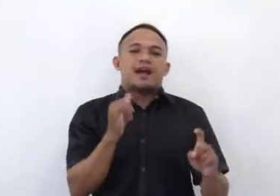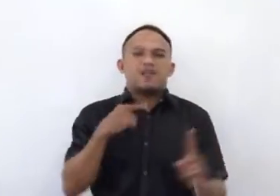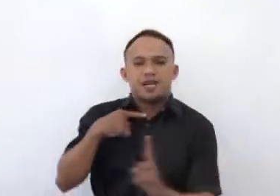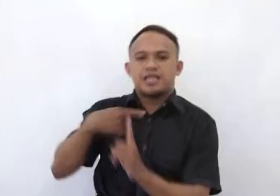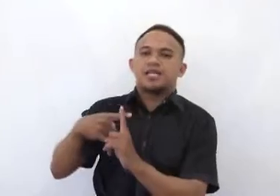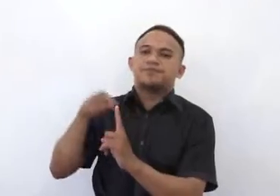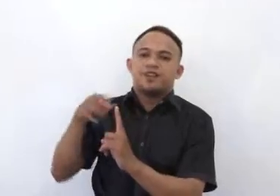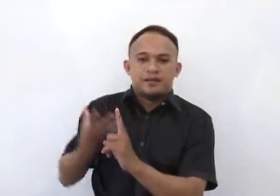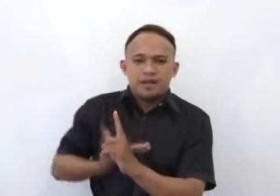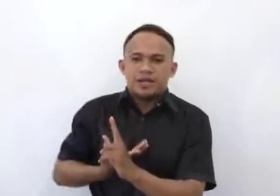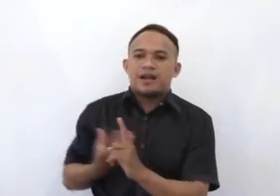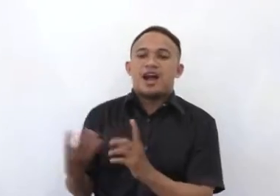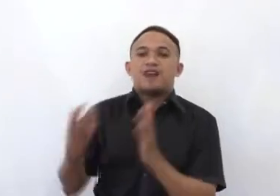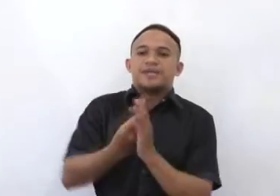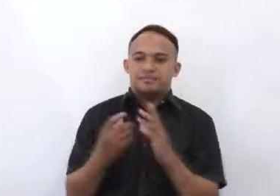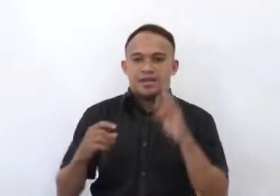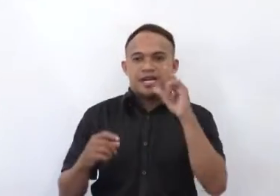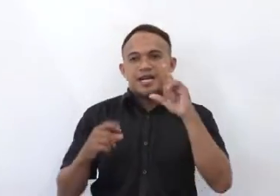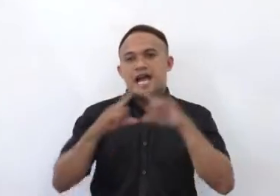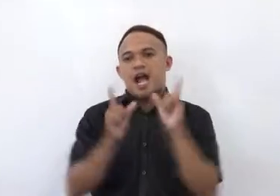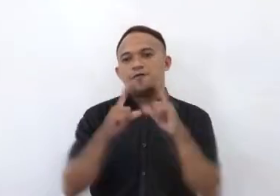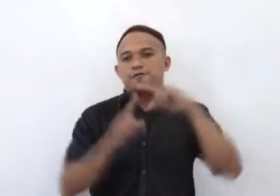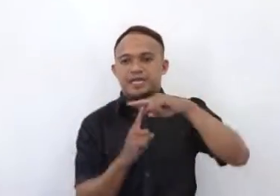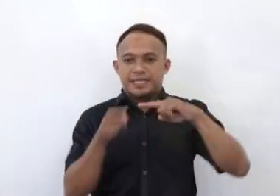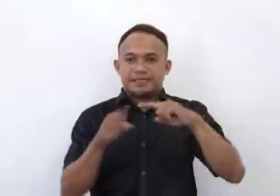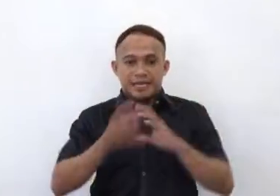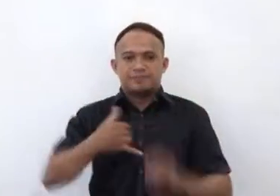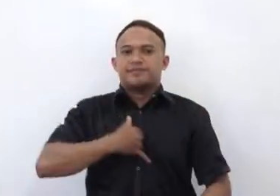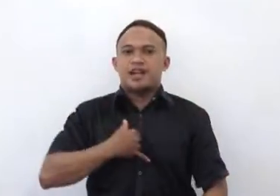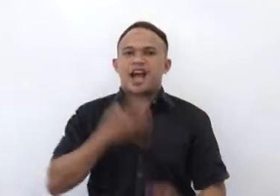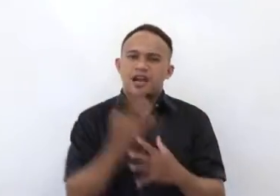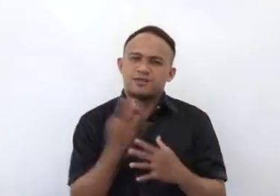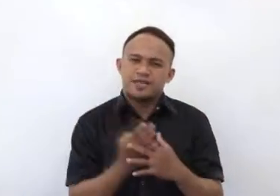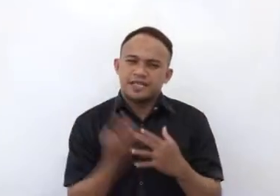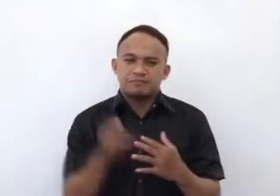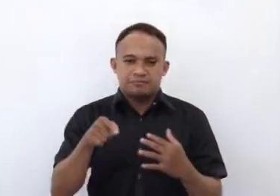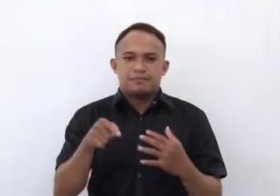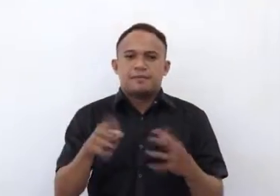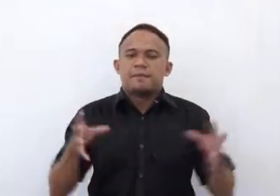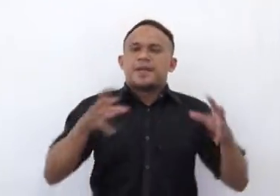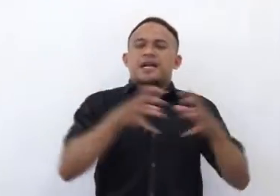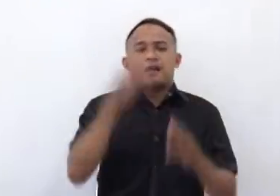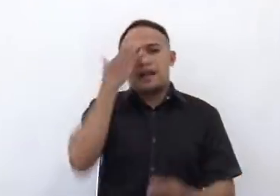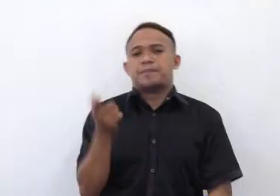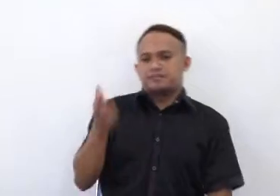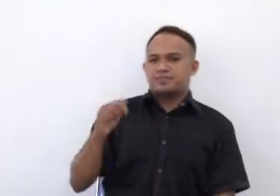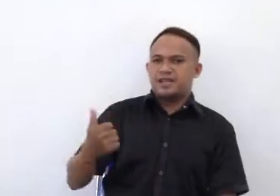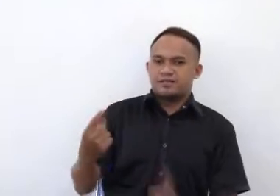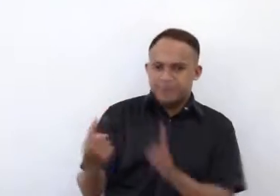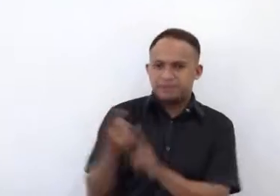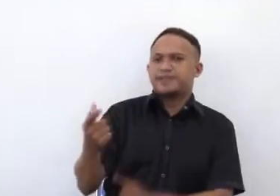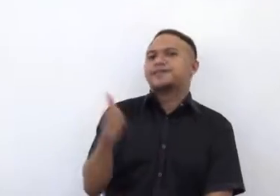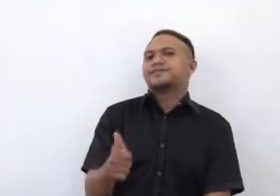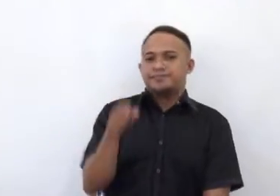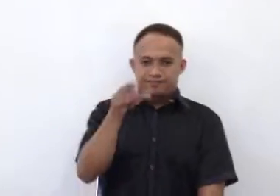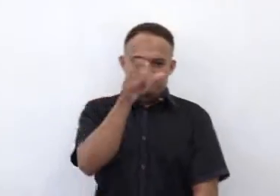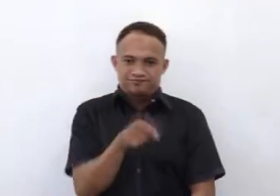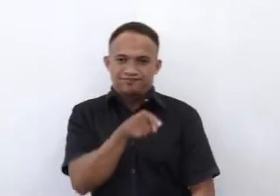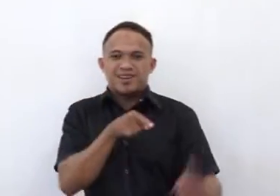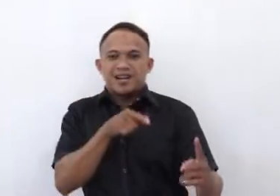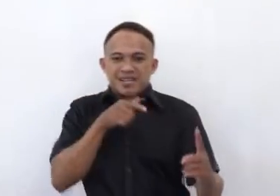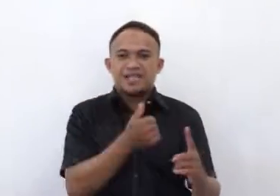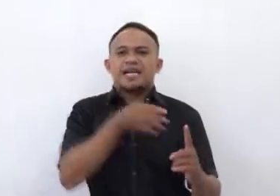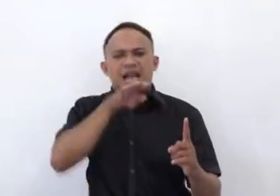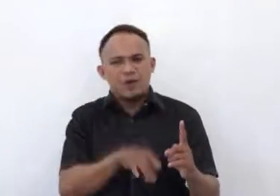kita rapat dan lewat meeting melahirkan satu keputusan bahwa hari ini kita turun untuk